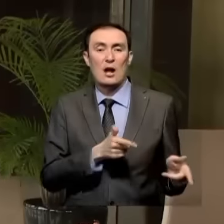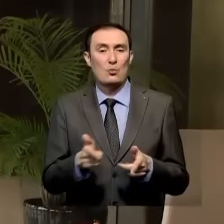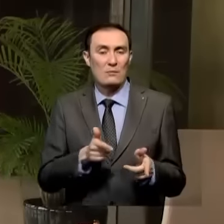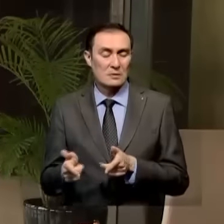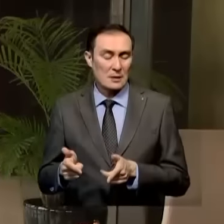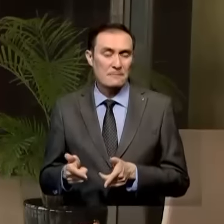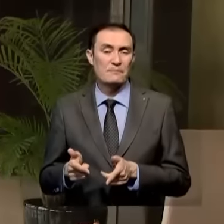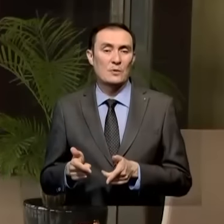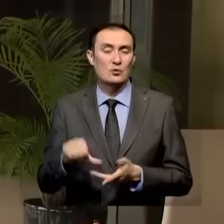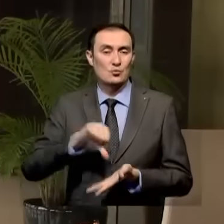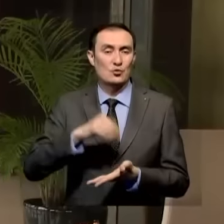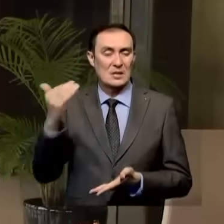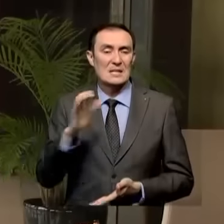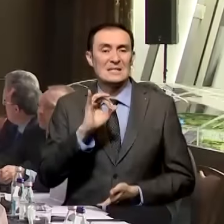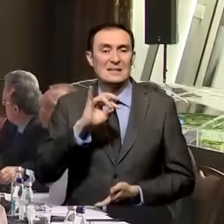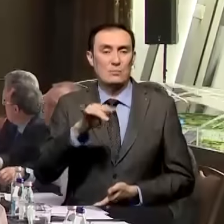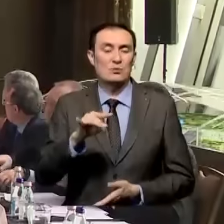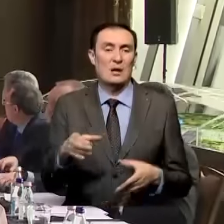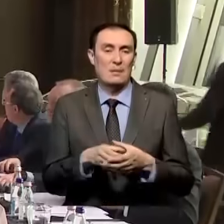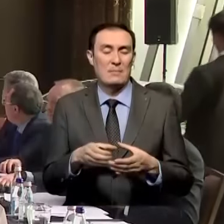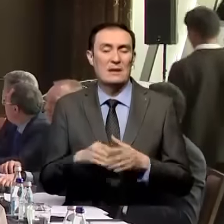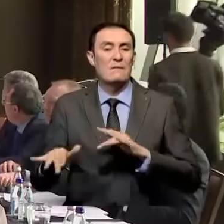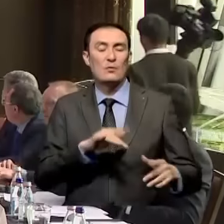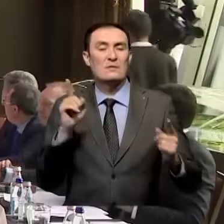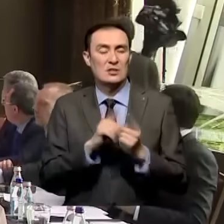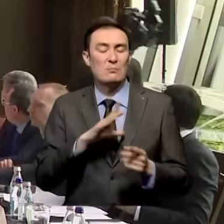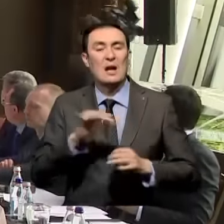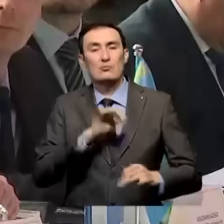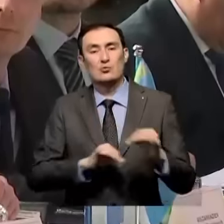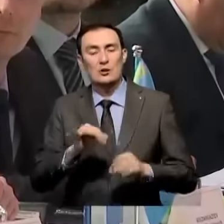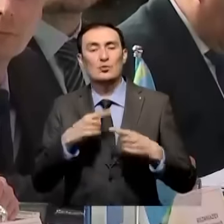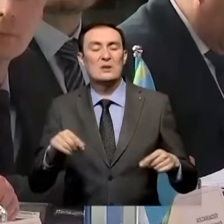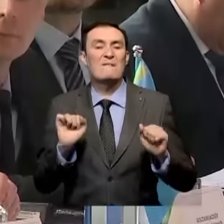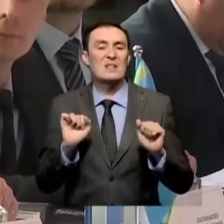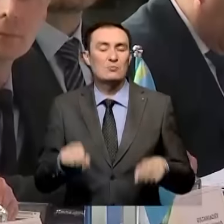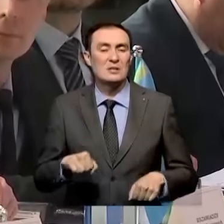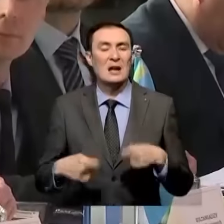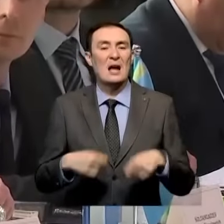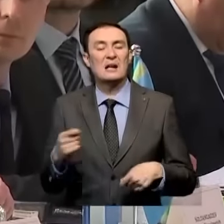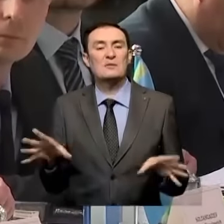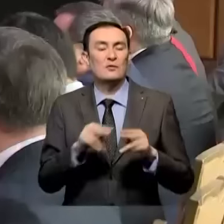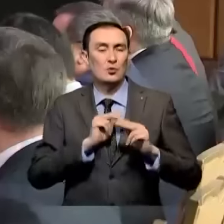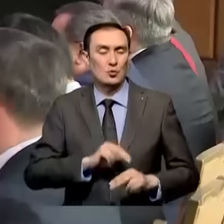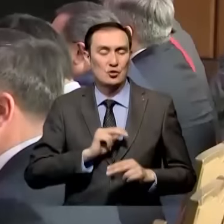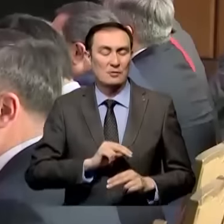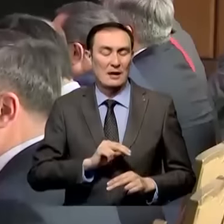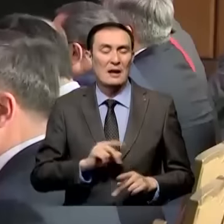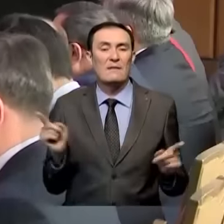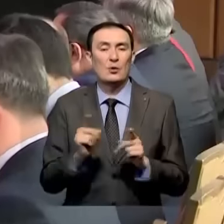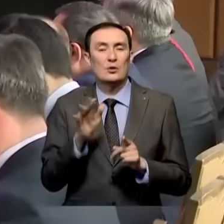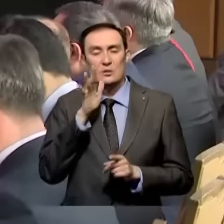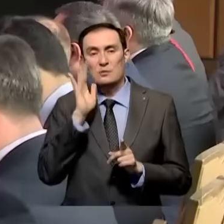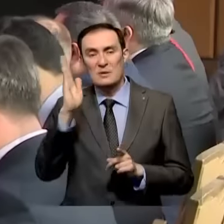с участием сингапурской компании. В ходе встречи также обсуждались другие возможности экономического сотрудничества. В